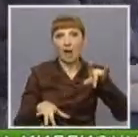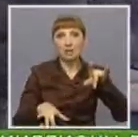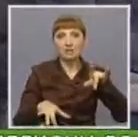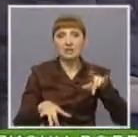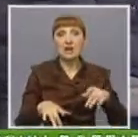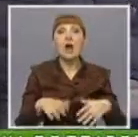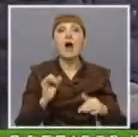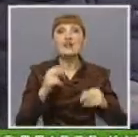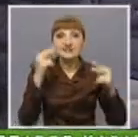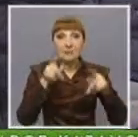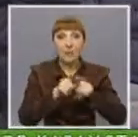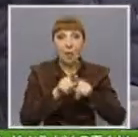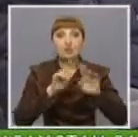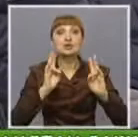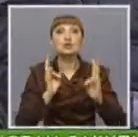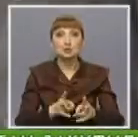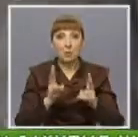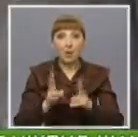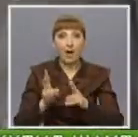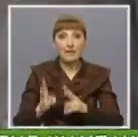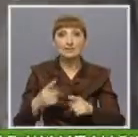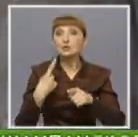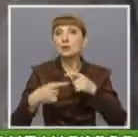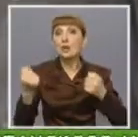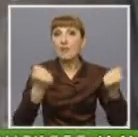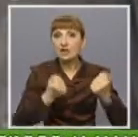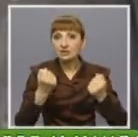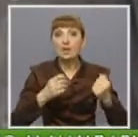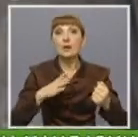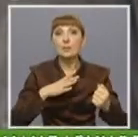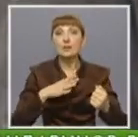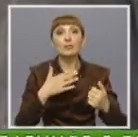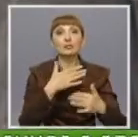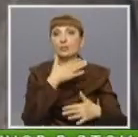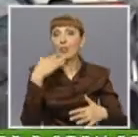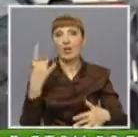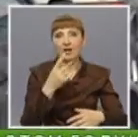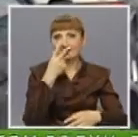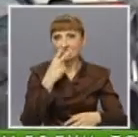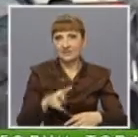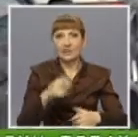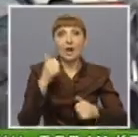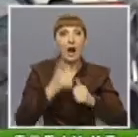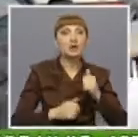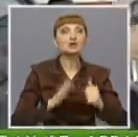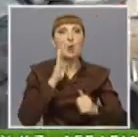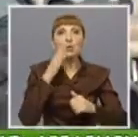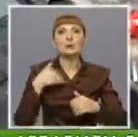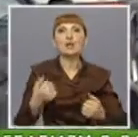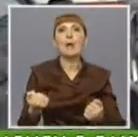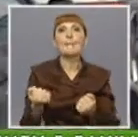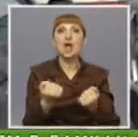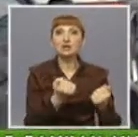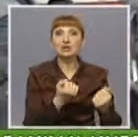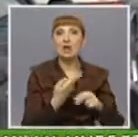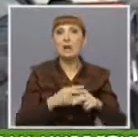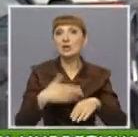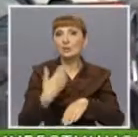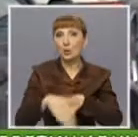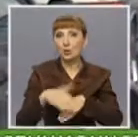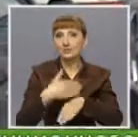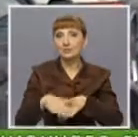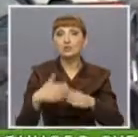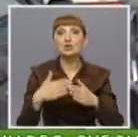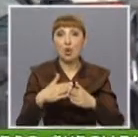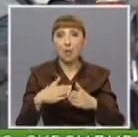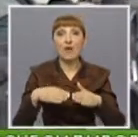А свидетелем подобных чрезвычайных происшествий с другими машинами был десятки раз. Каждое утро я проезжаю по этим улицам. Я с